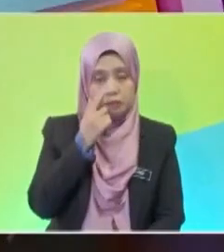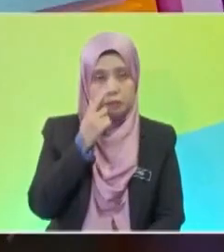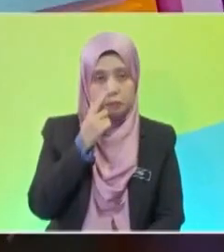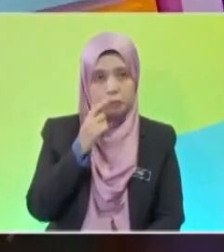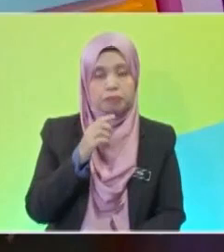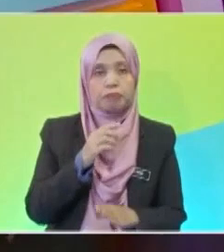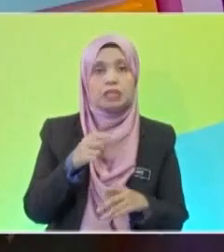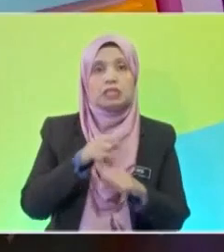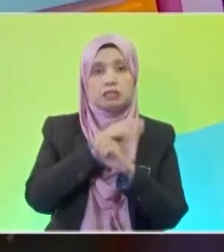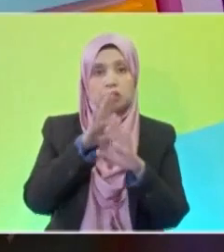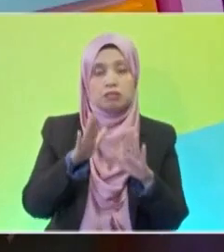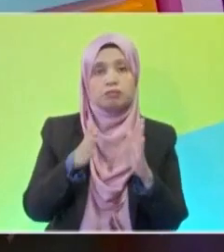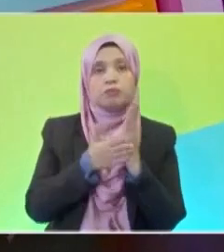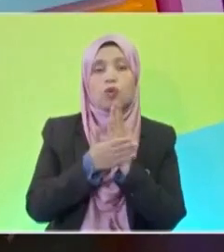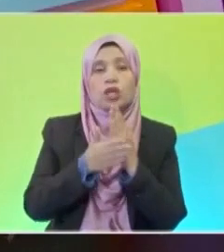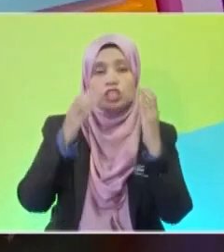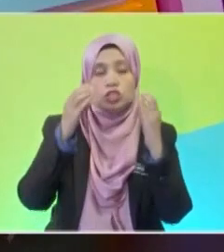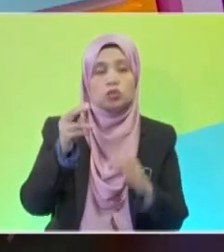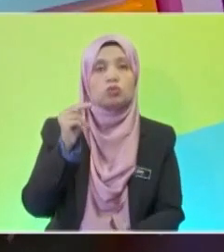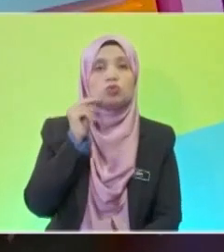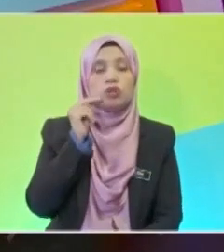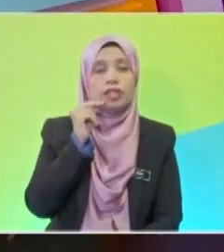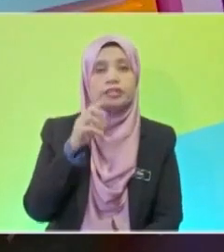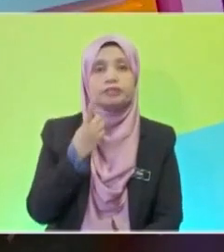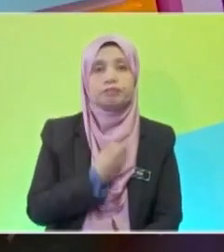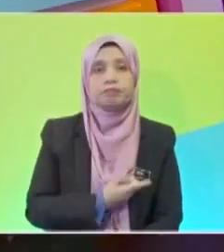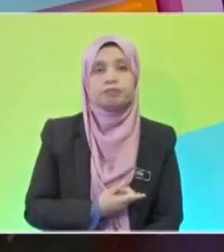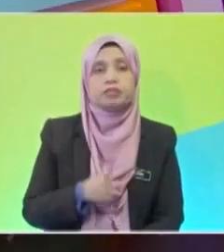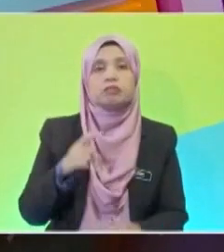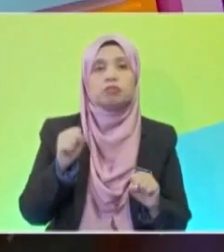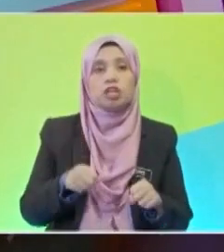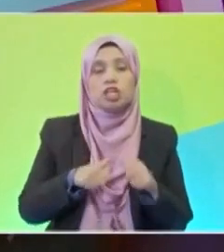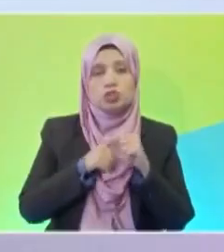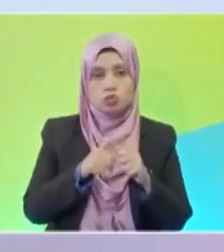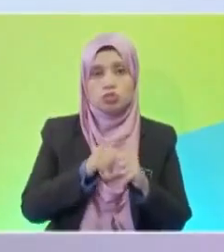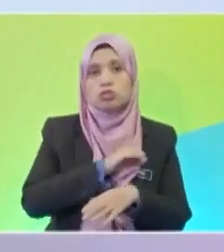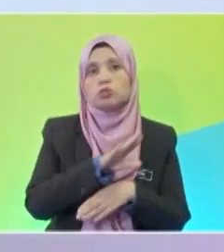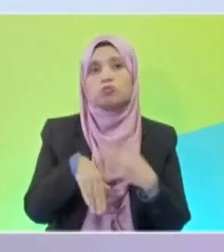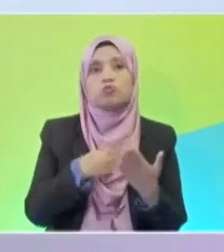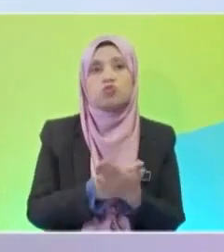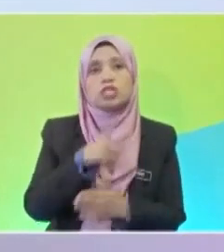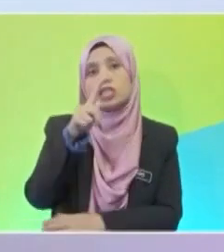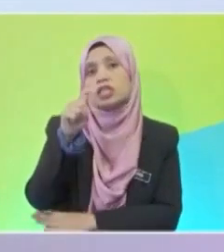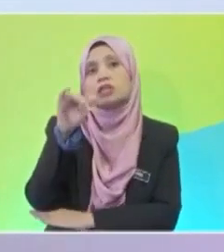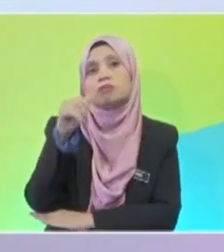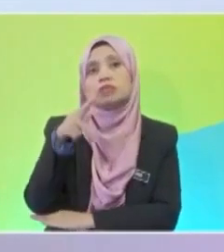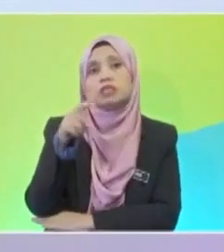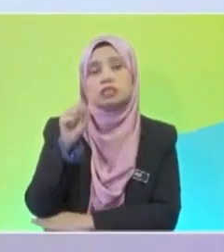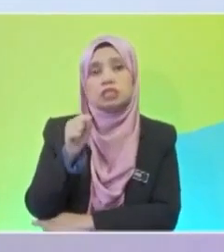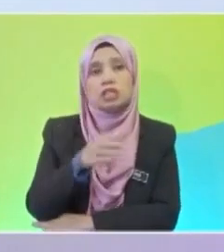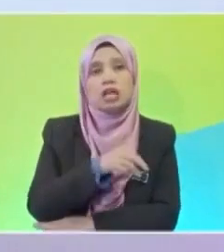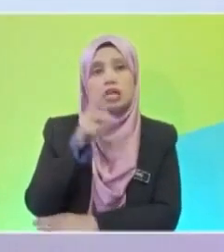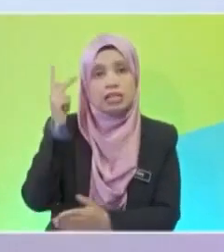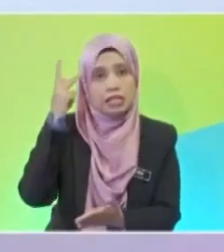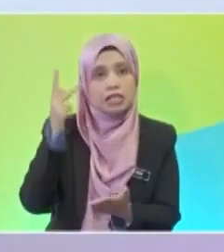Padat penerangan oleh Cikgu Aini kita. Diharapkan murid-murid di rumah dapat mengikuti segala tips dan juga orang kata apa, kena